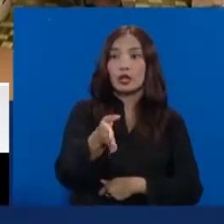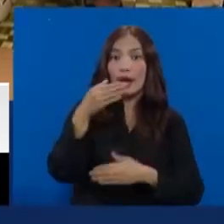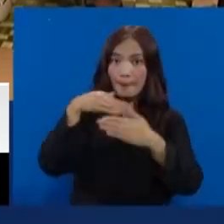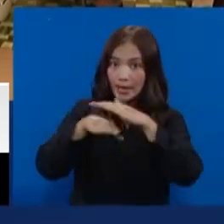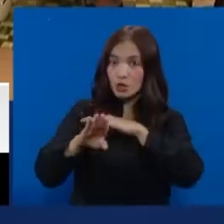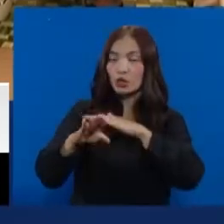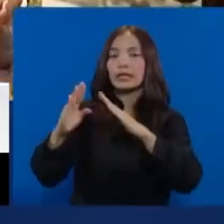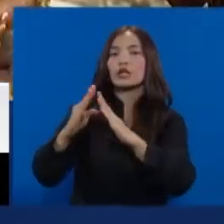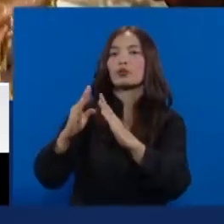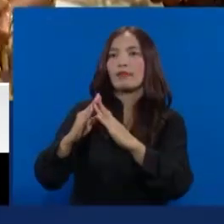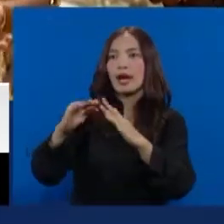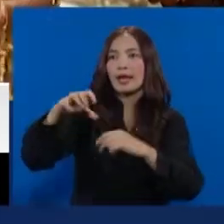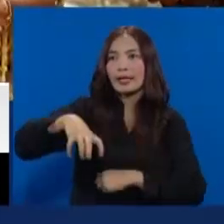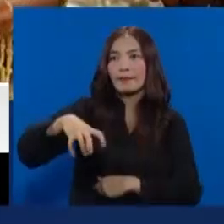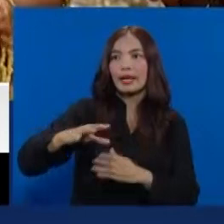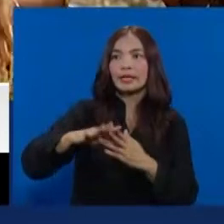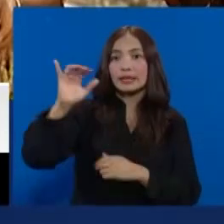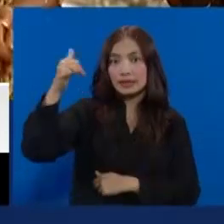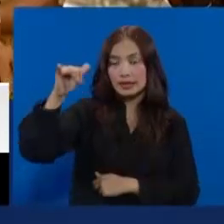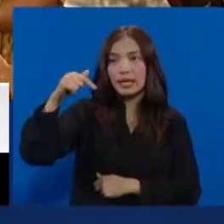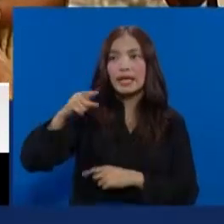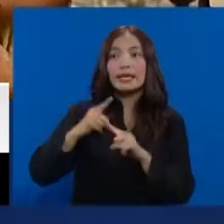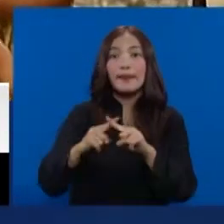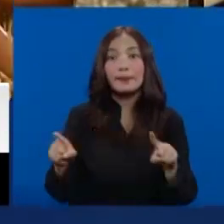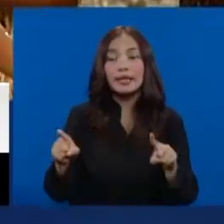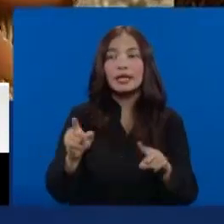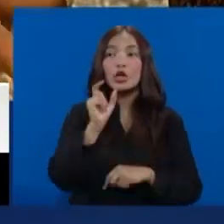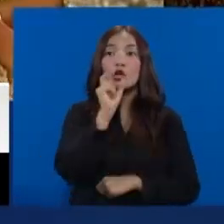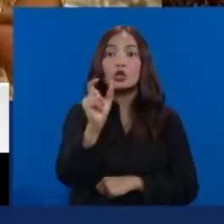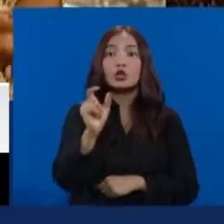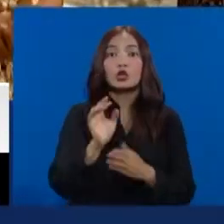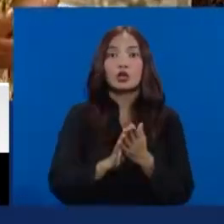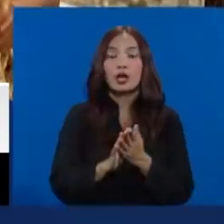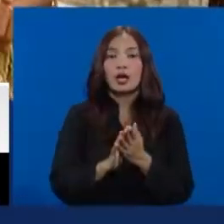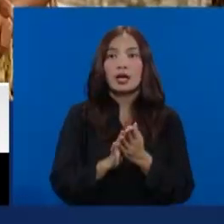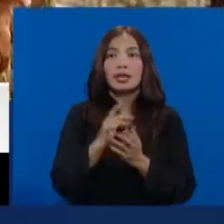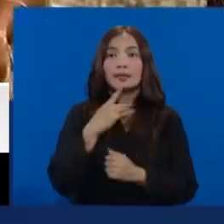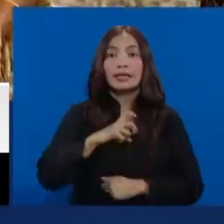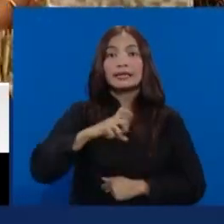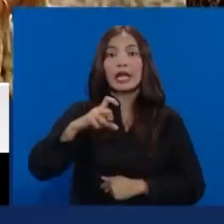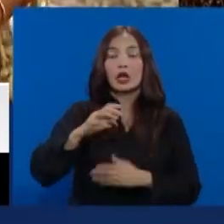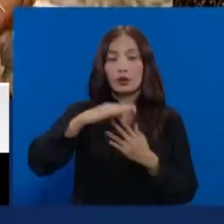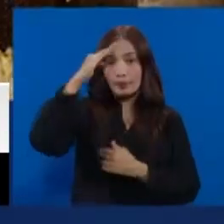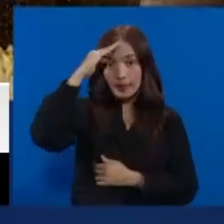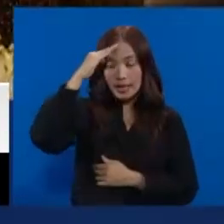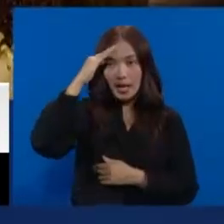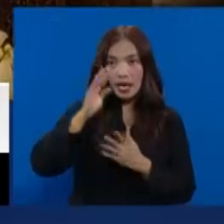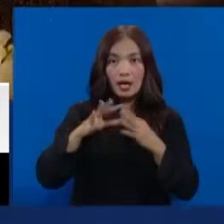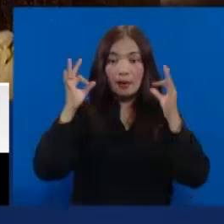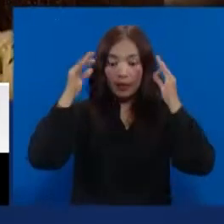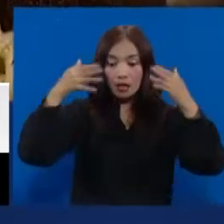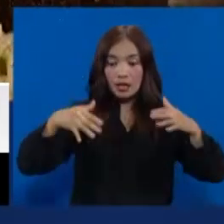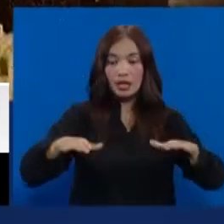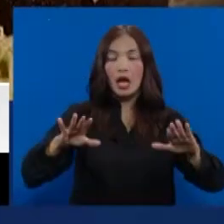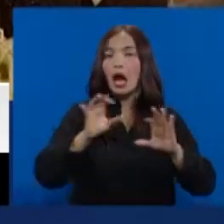rumah Erina Gundono di daerah Sleman. Namun untuk Mido Dereni, calon pengantin pria Kaisang belum bisa